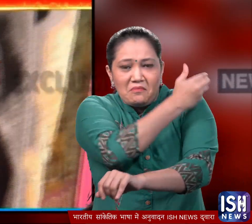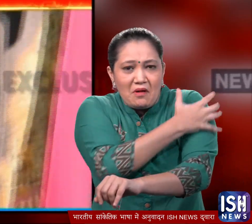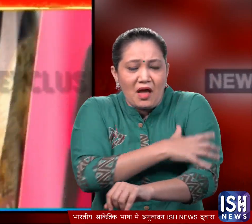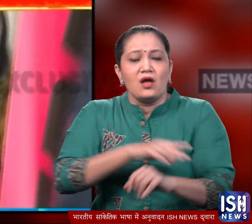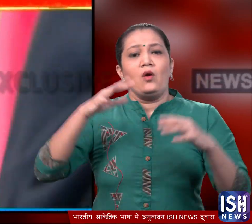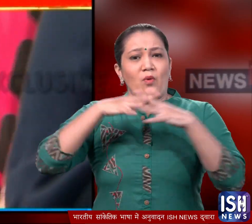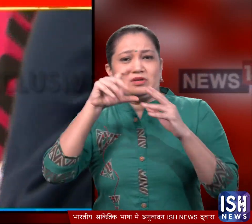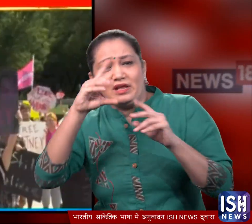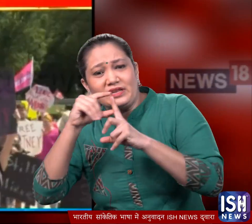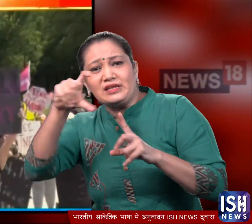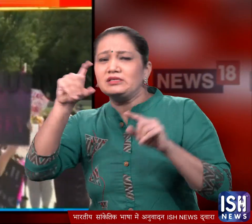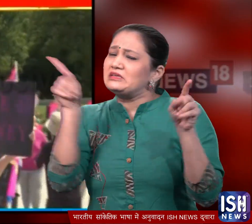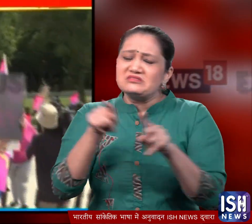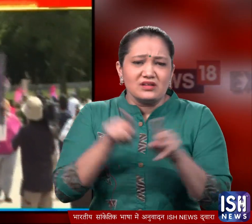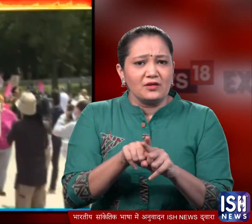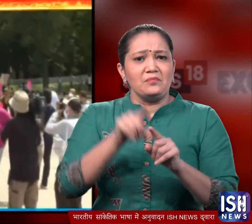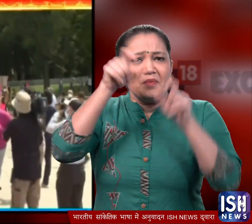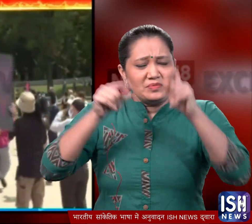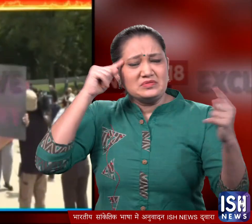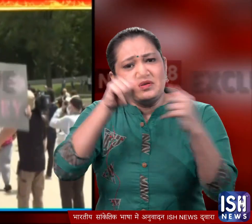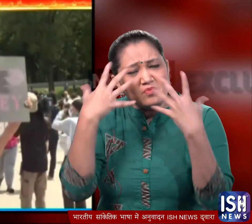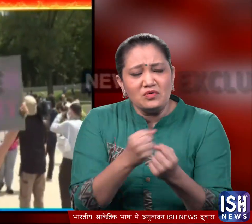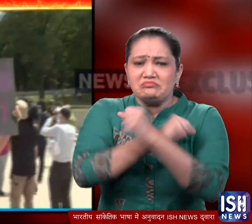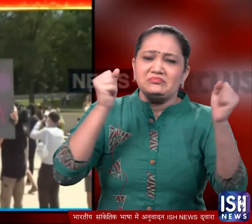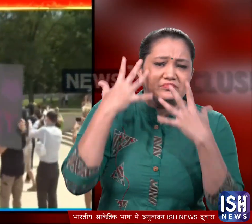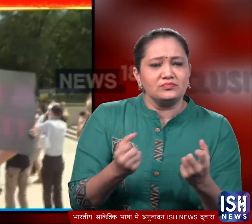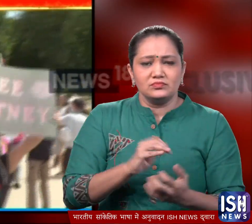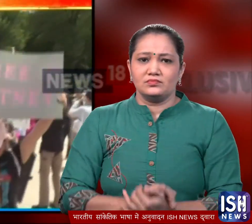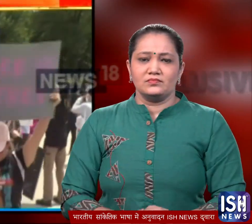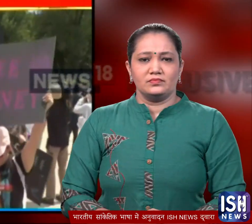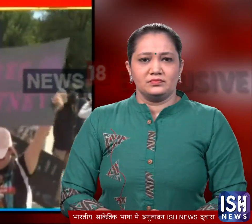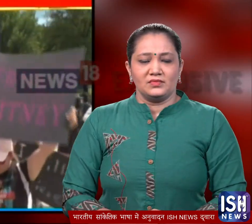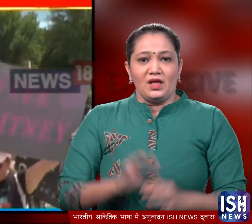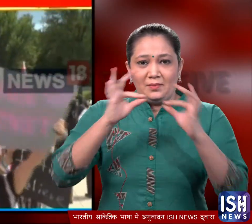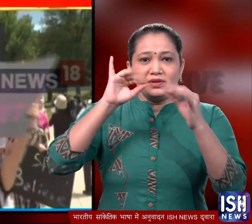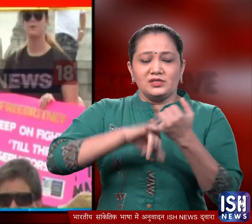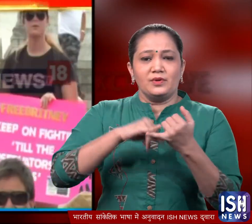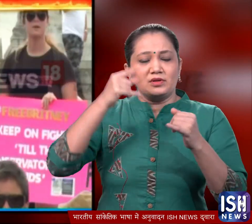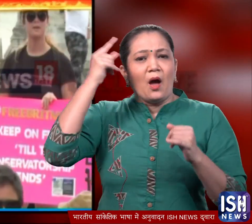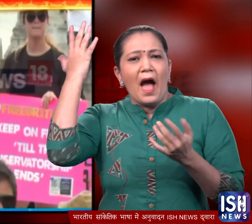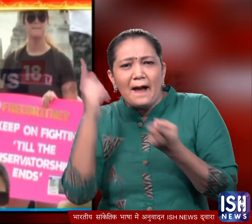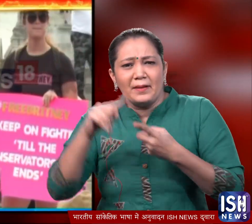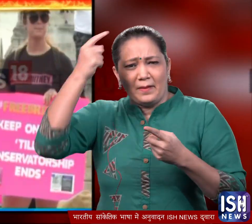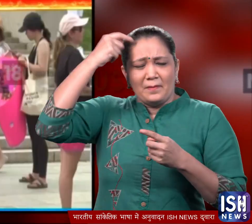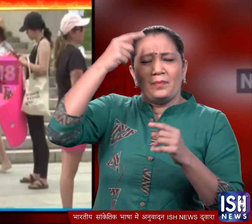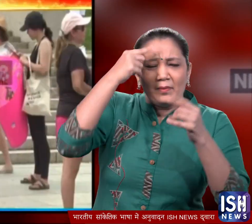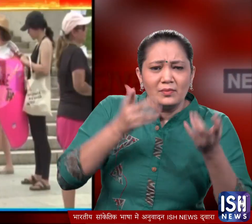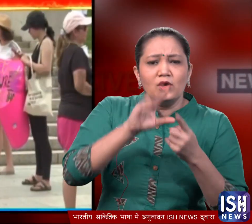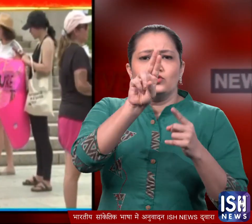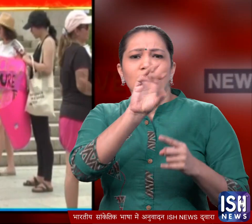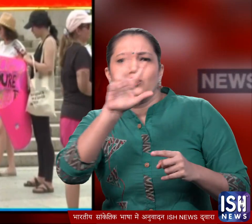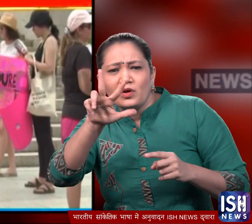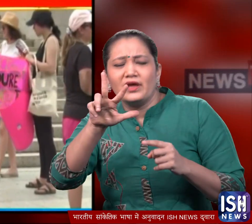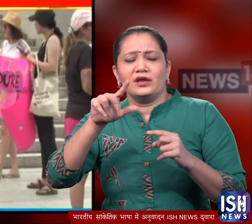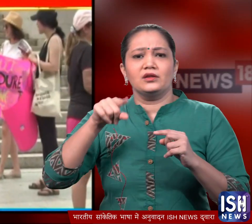वॉशिंगटन डीसी में भी लोगों का हुजूम ब्रिटनी स्पीयर्स को इंसाफ दिलाने के लिए सड़क पर निकला दिखा। ब्रिटनी स्पीयर्स की मानसिक हालत बिगड़ने पर 2008